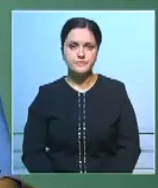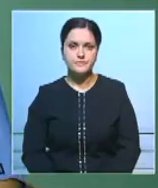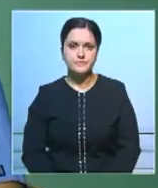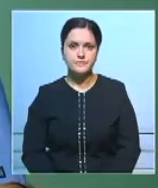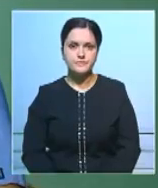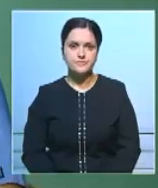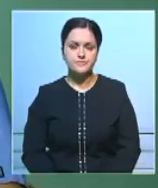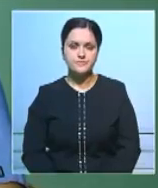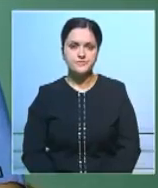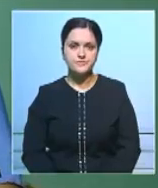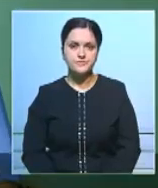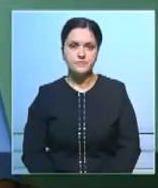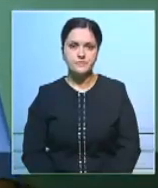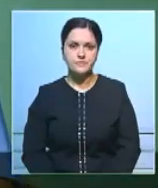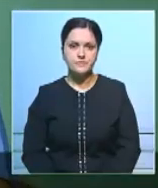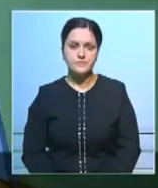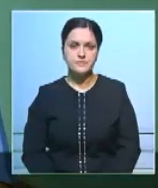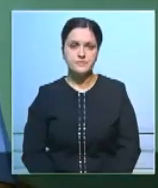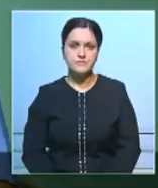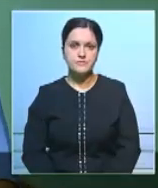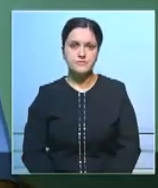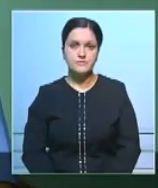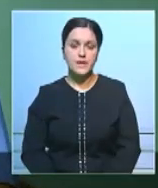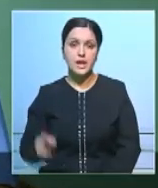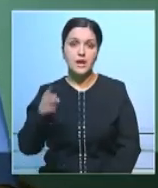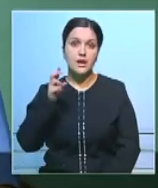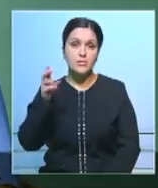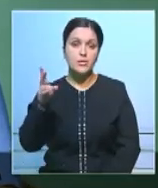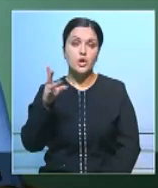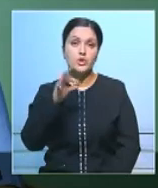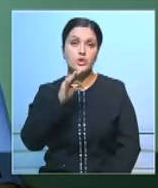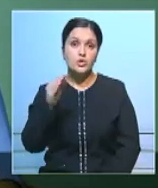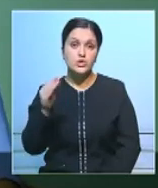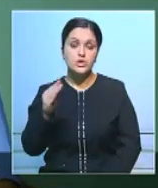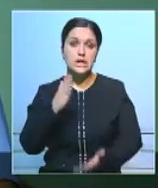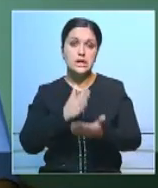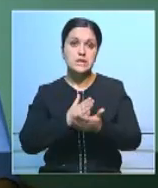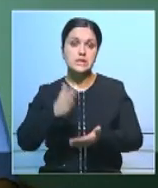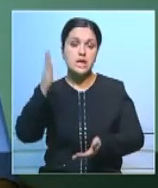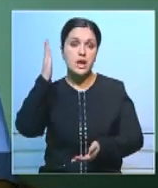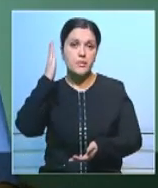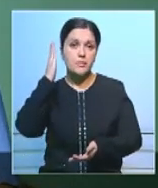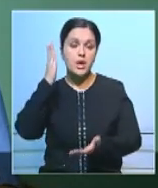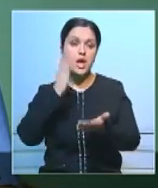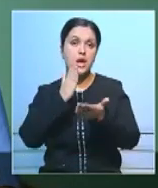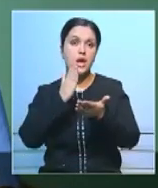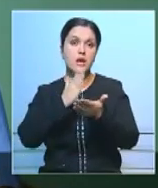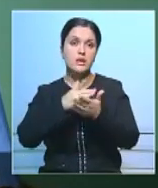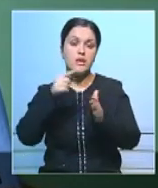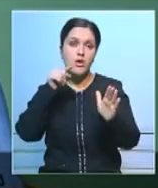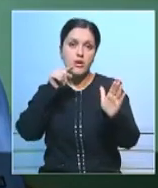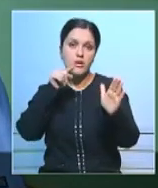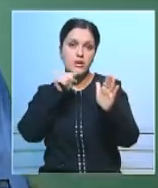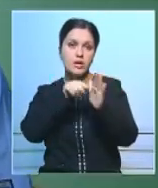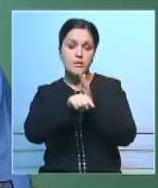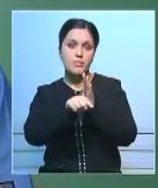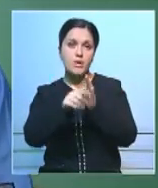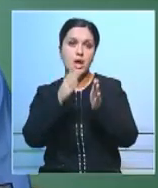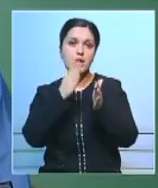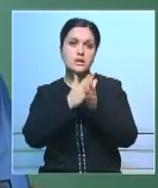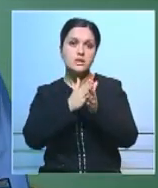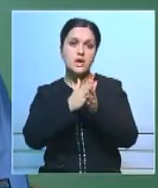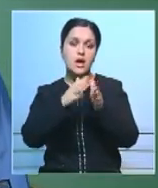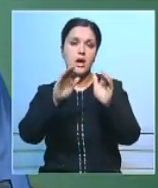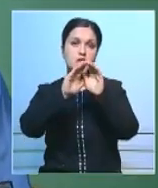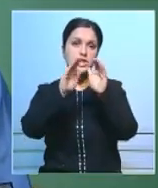Удар был нанесен ножом в область правого темени, ножевое ранение проникающее, то есть нож вошел в полость